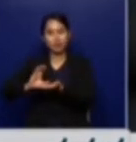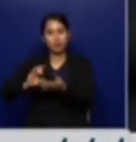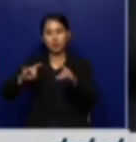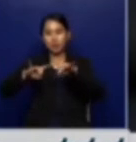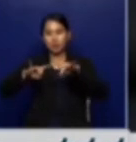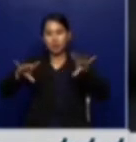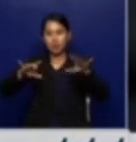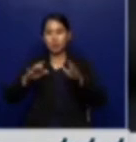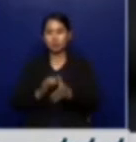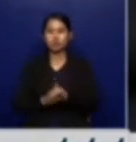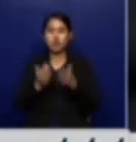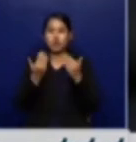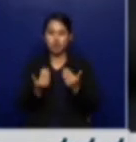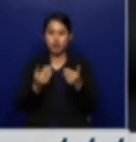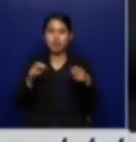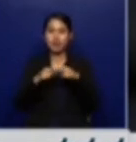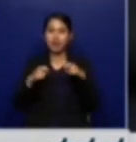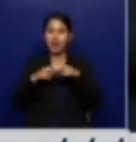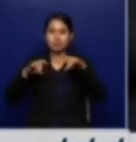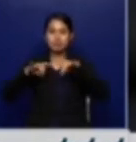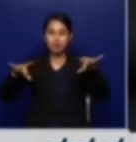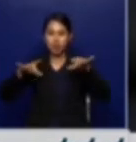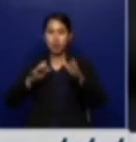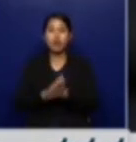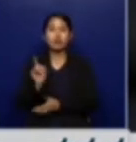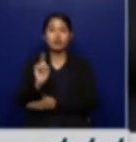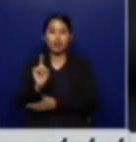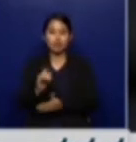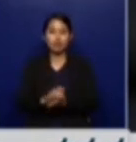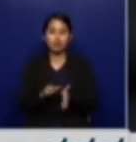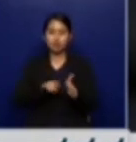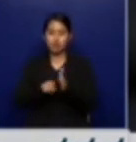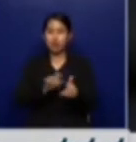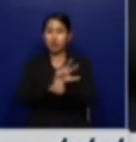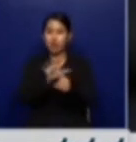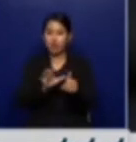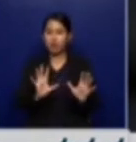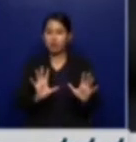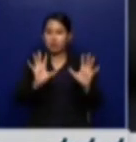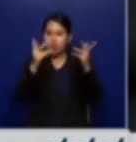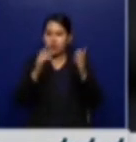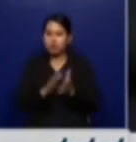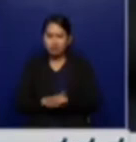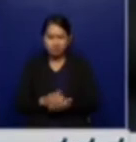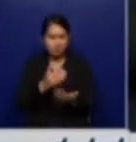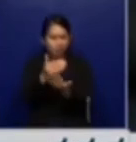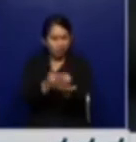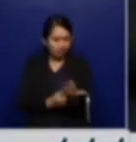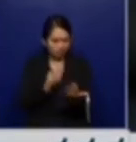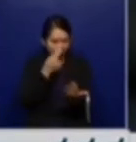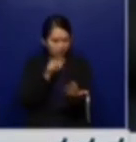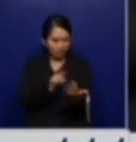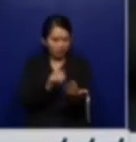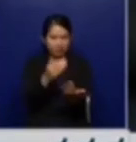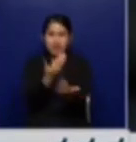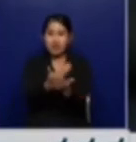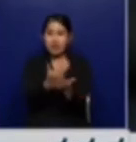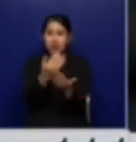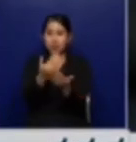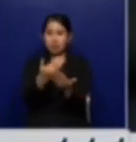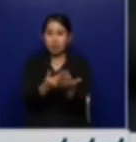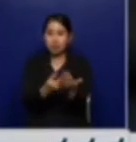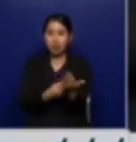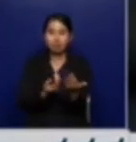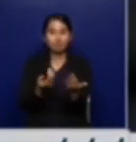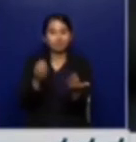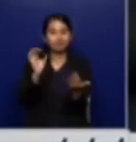ตของประเทศโดยเฉพาะภาวะหลังโควิดไม่มีตัวเลขเม็ดเงินงบประมาณใดๆเลยครับที่จะ